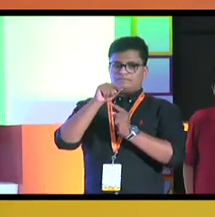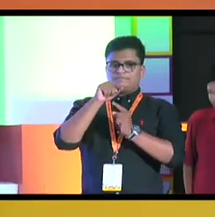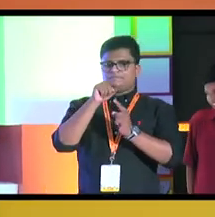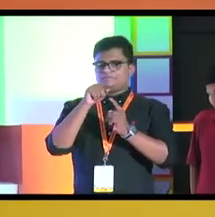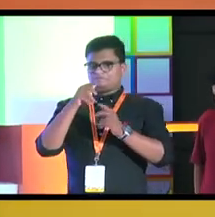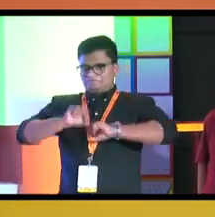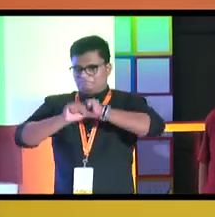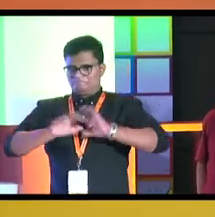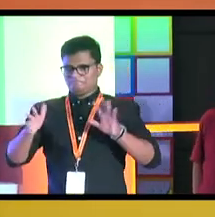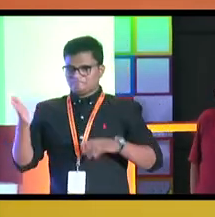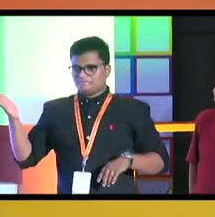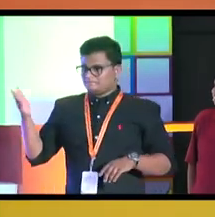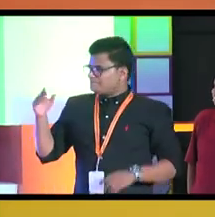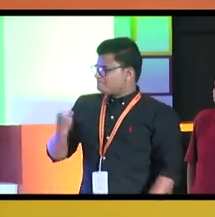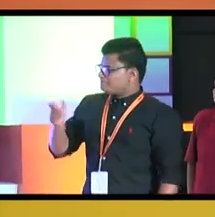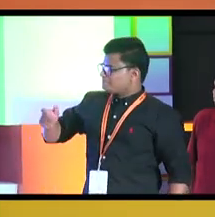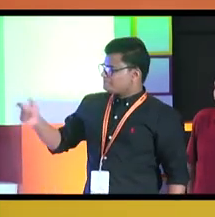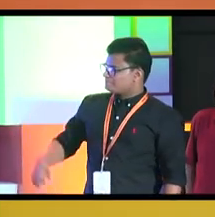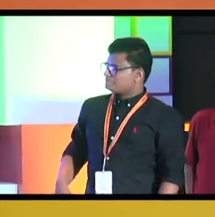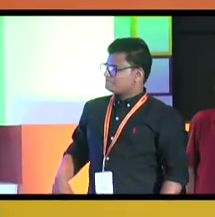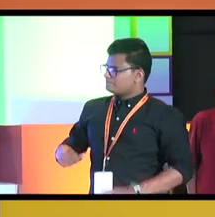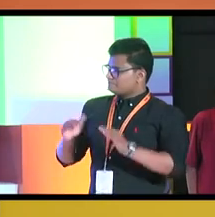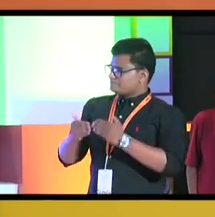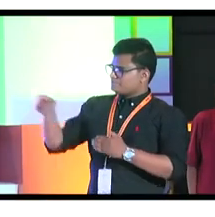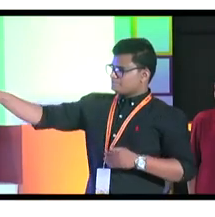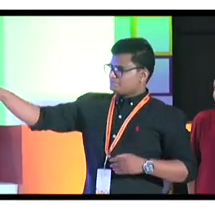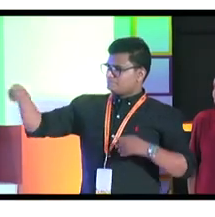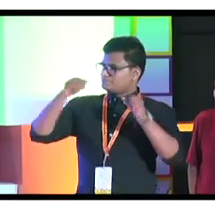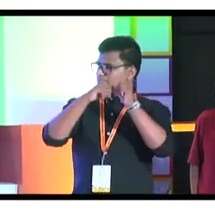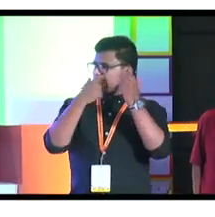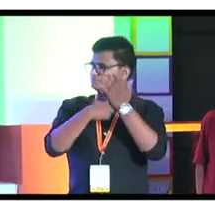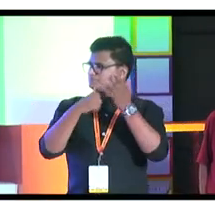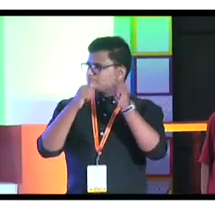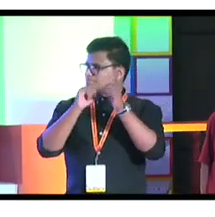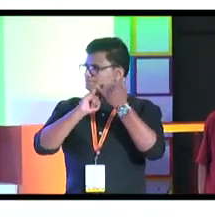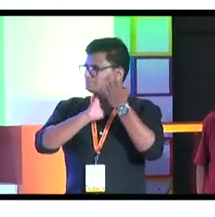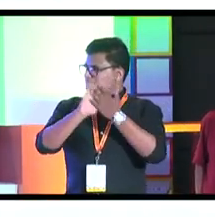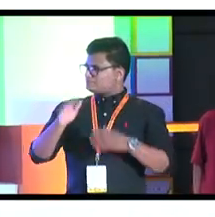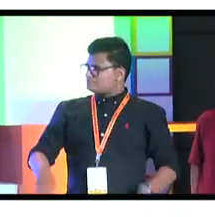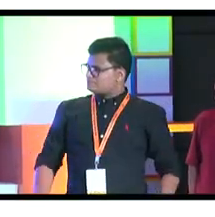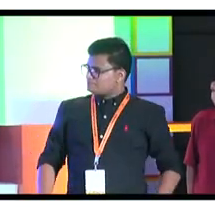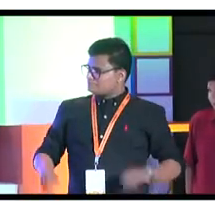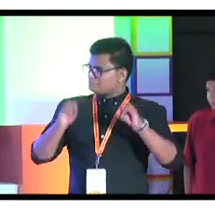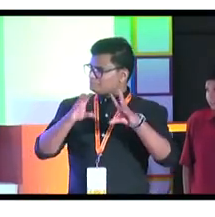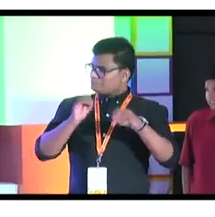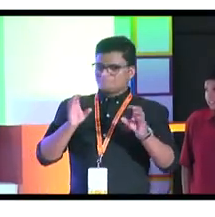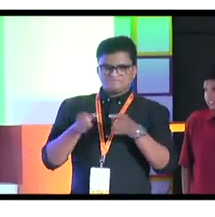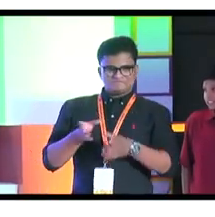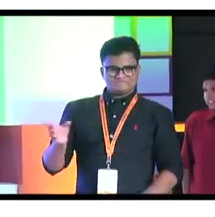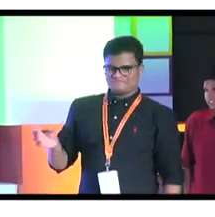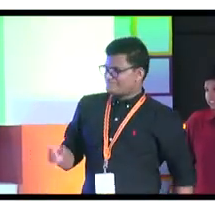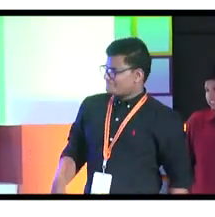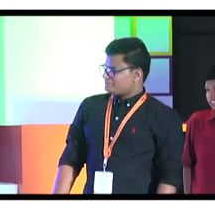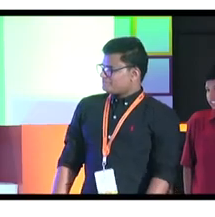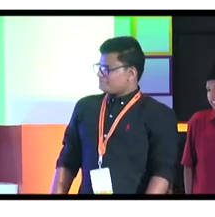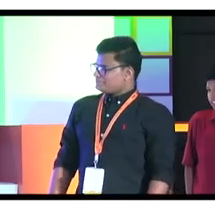तिकड़ी का कमाल. परिचय दो बच्चों अपना. मेरा नाम धारा सिंह सार्थक ग्रुप. मेरा नाम दुर्गेश भोबो ग्रुप.